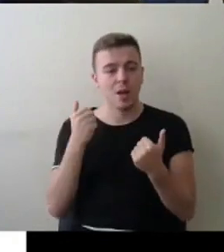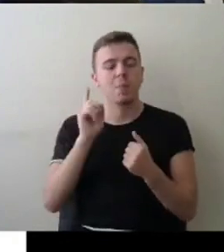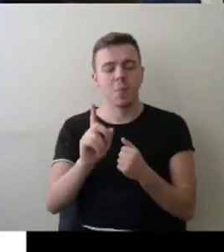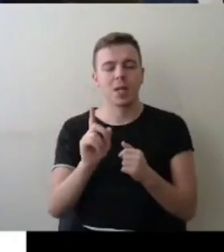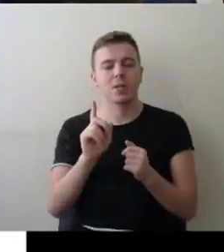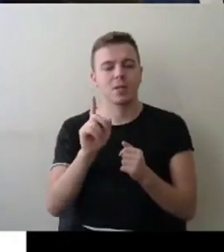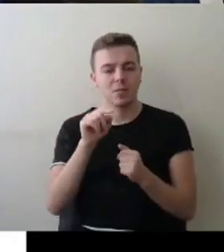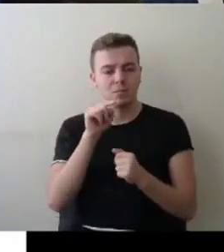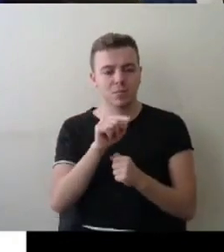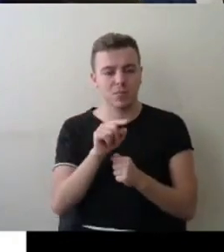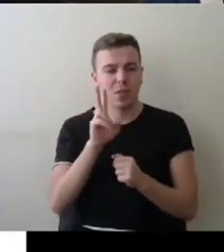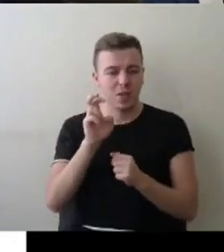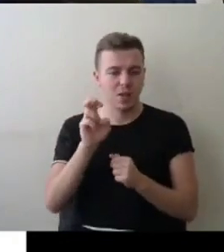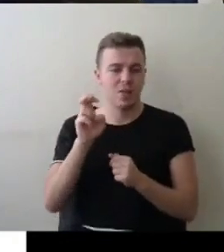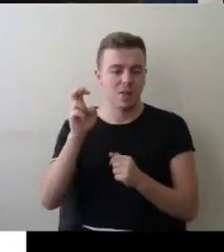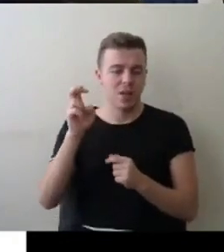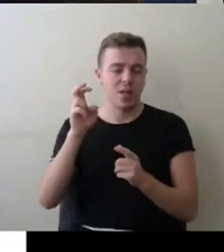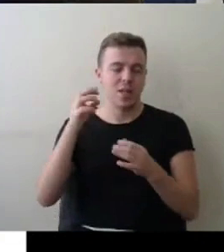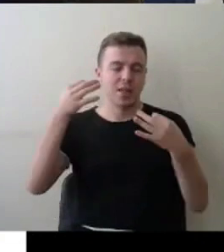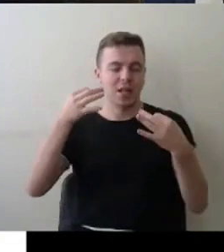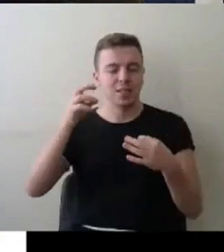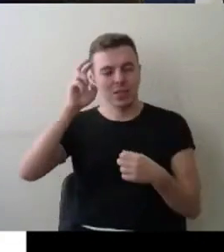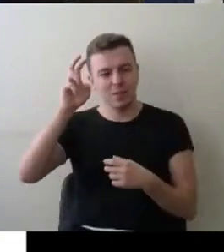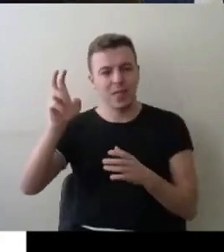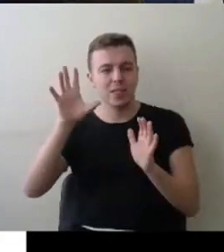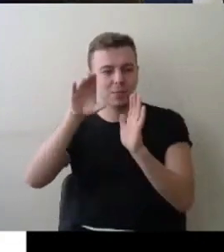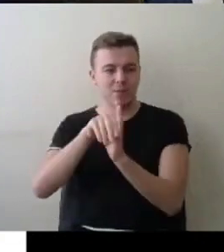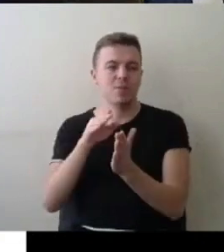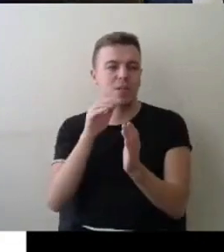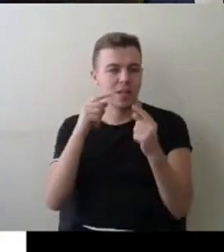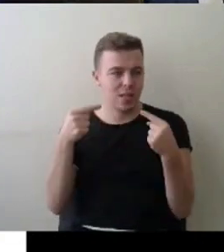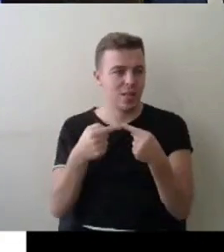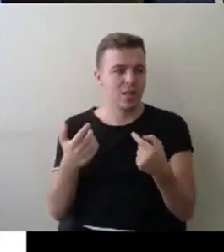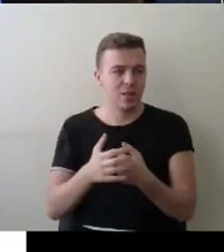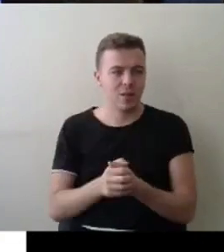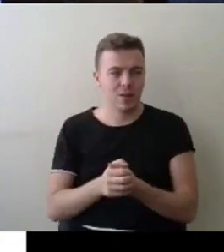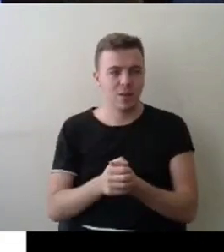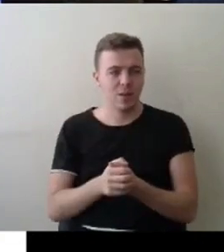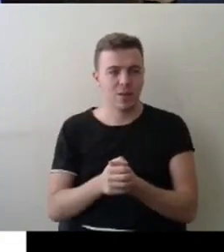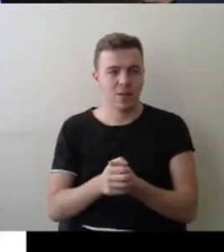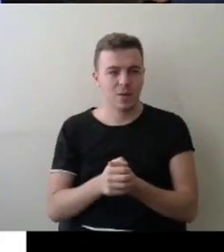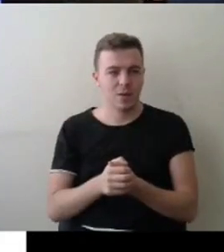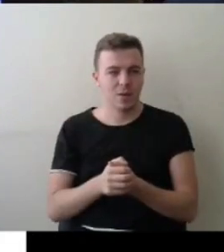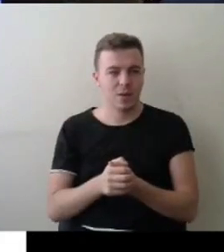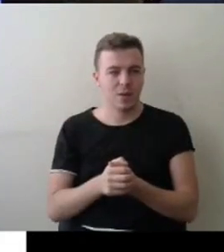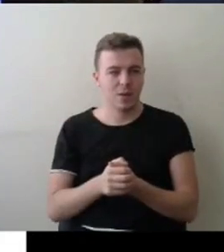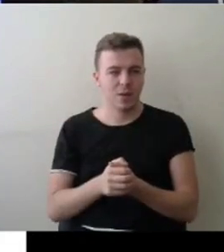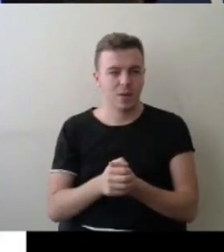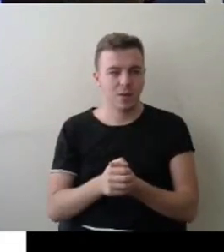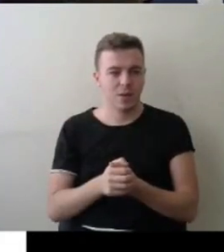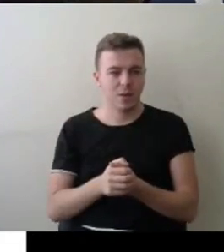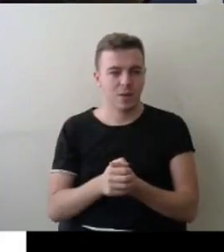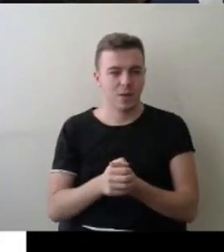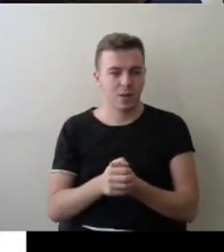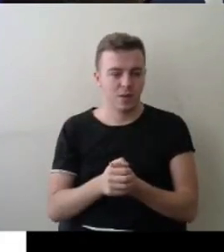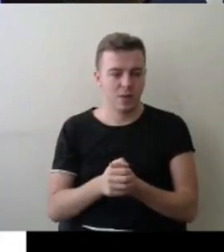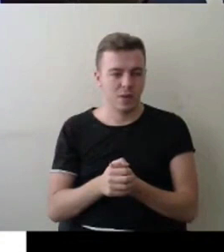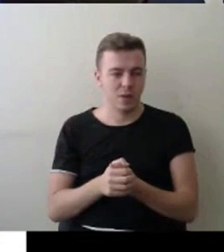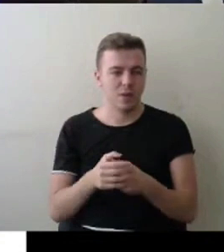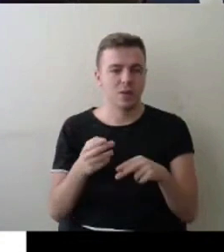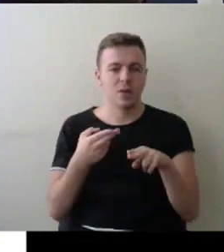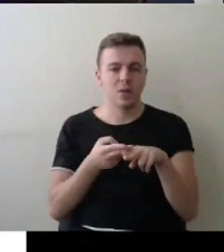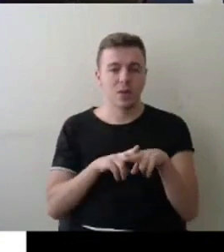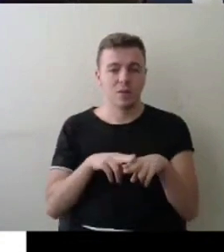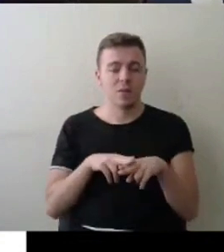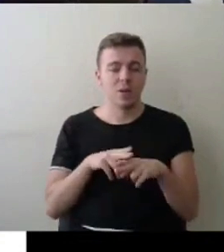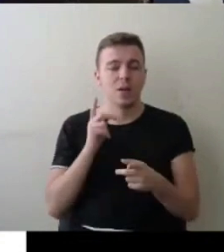valstybės principas sudedamoji dalis. Ir todėl, reiškia, kad jeigu,